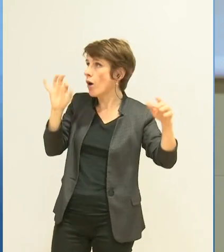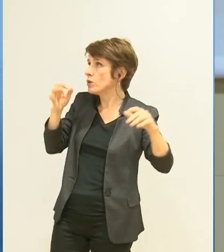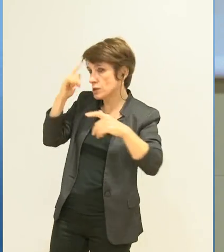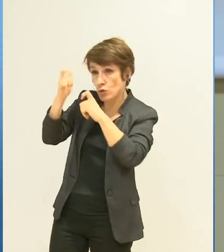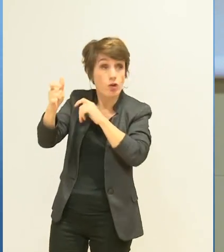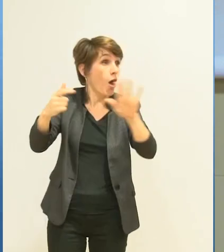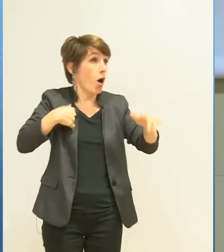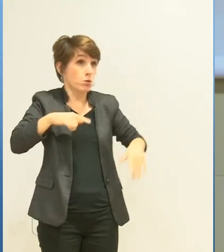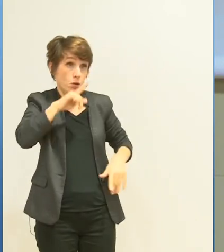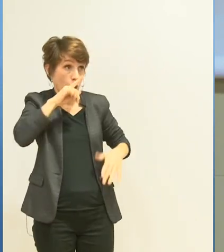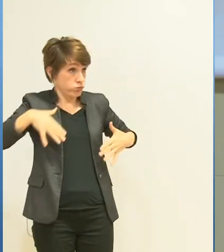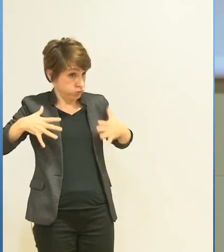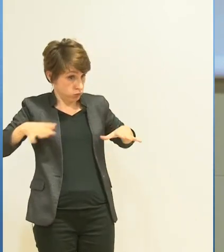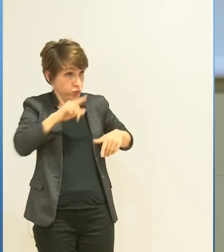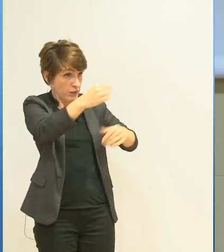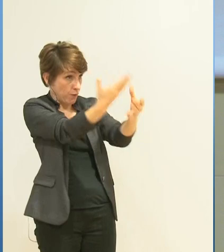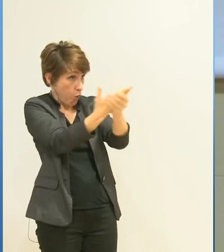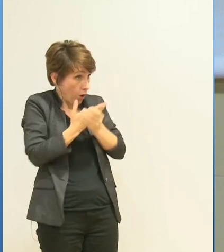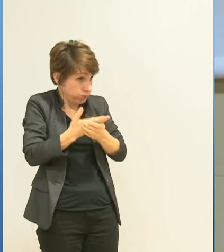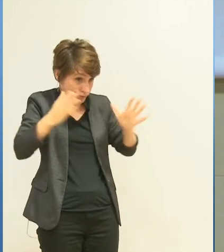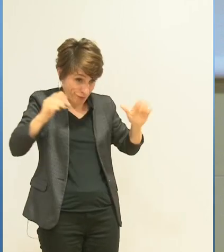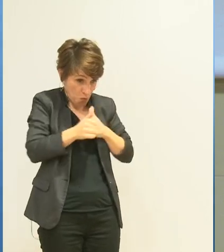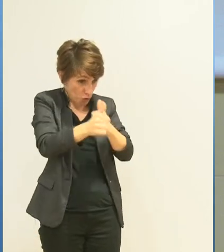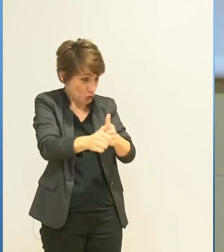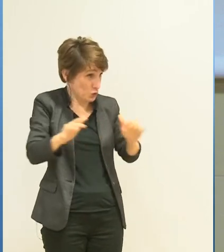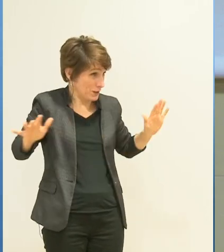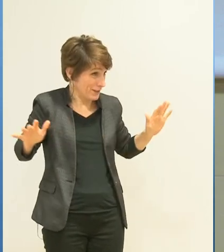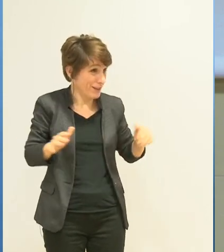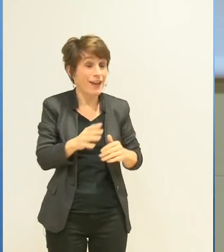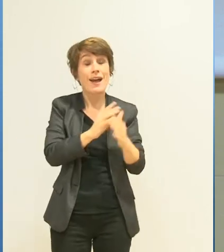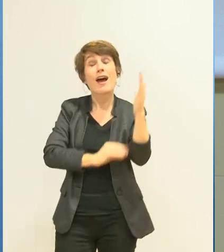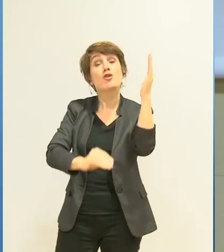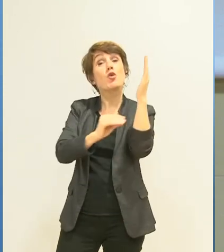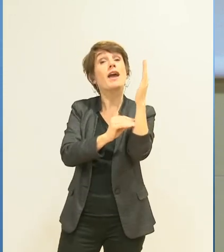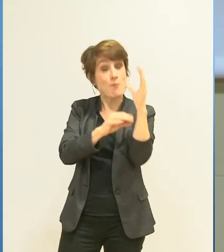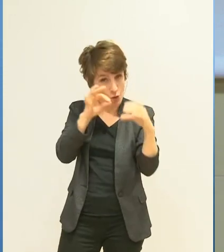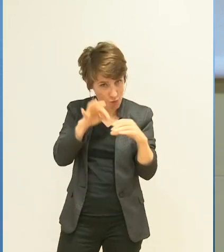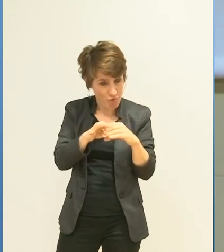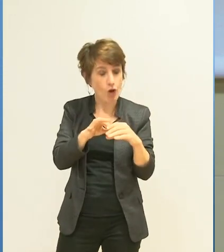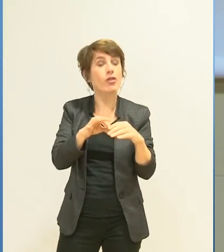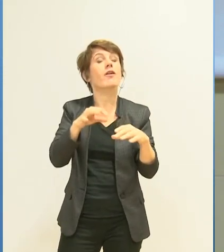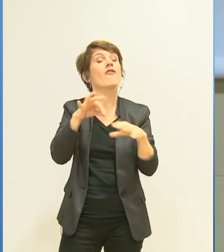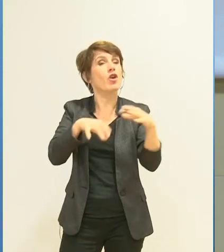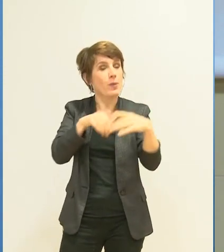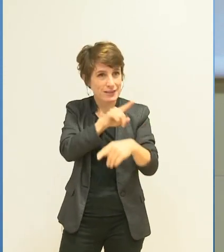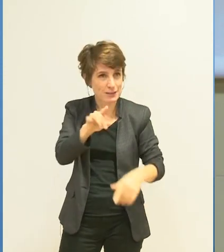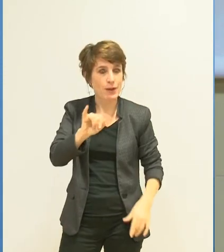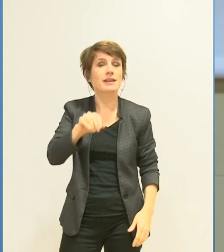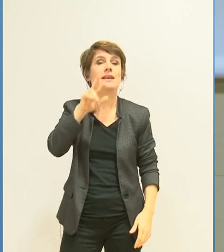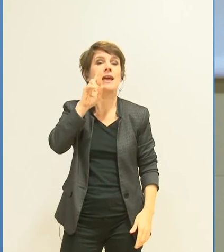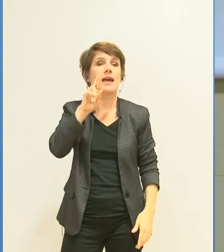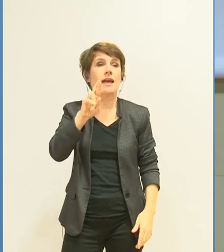j'y peux rien moi c'est vous qui les posent et d'amendements je vais donc l'amendement aux voix qui ne prend pas part au vote